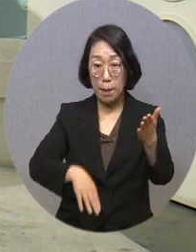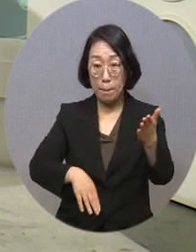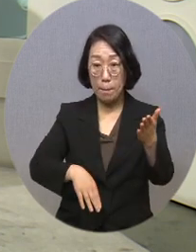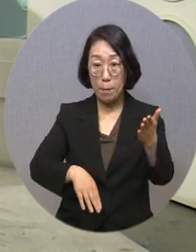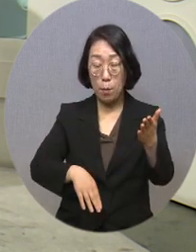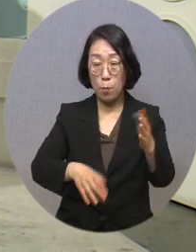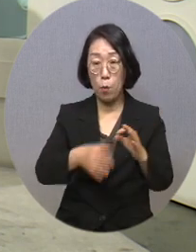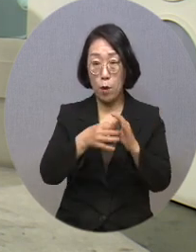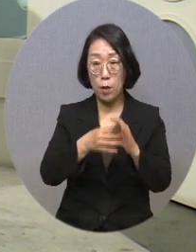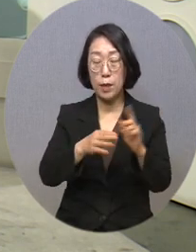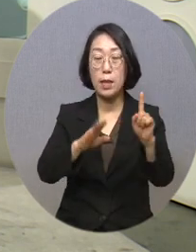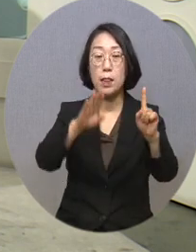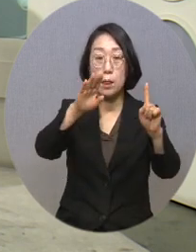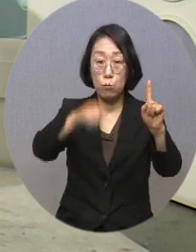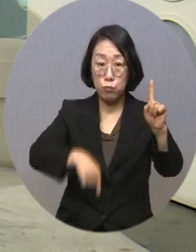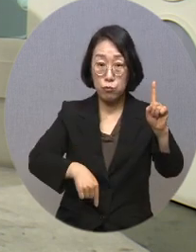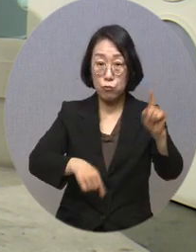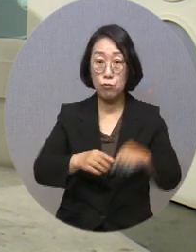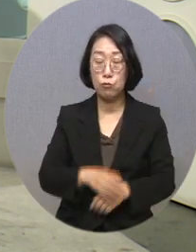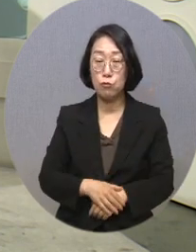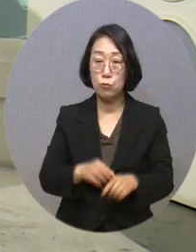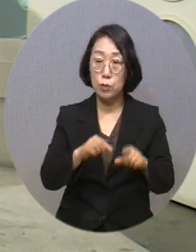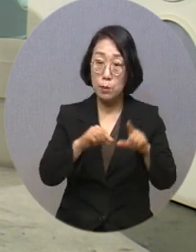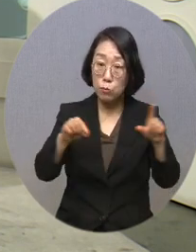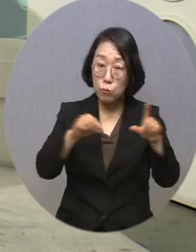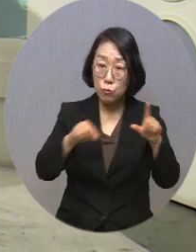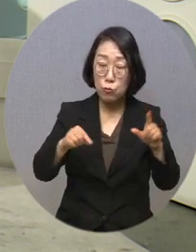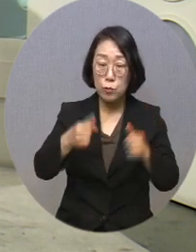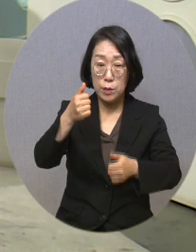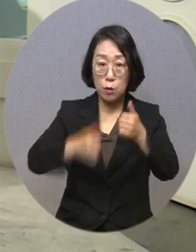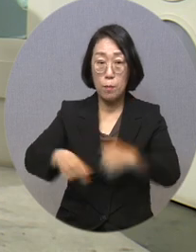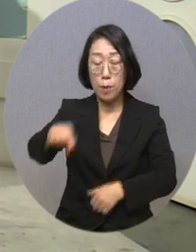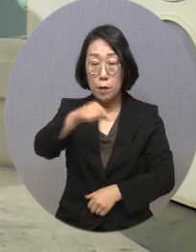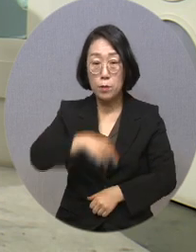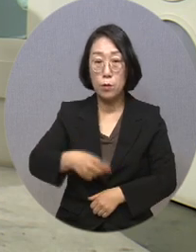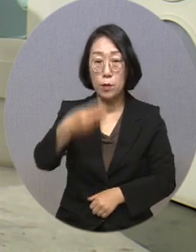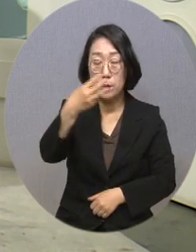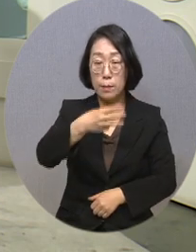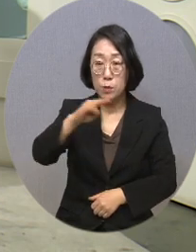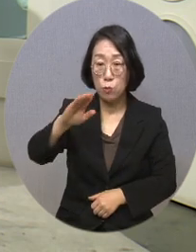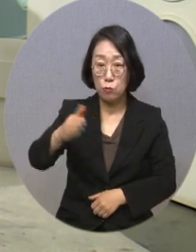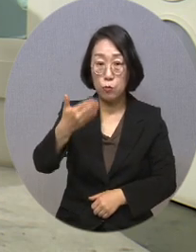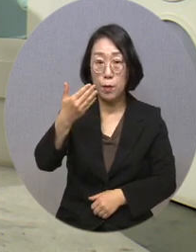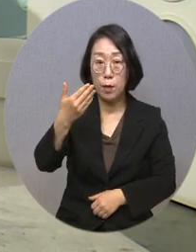일부 시험에서 응시생 3,962명 중에